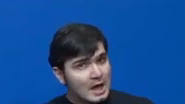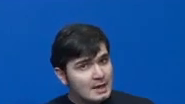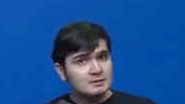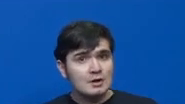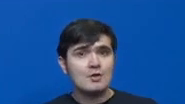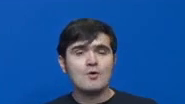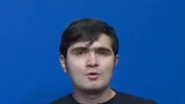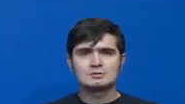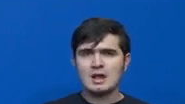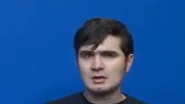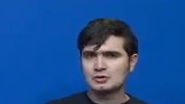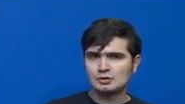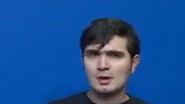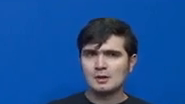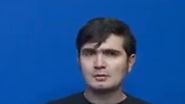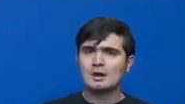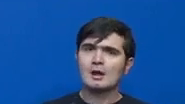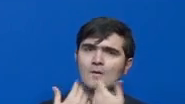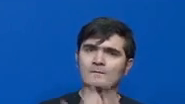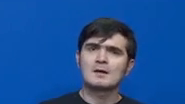strategie care acordă